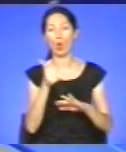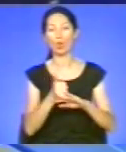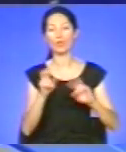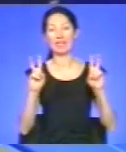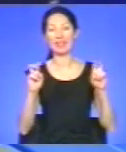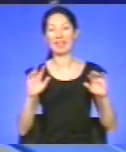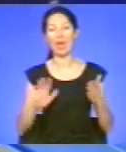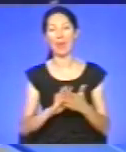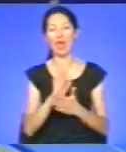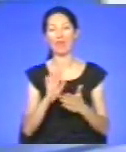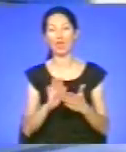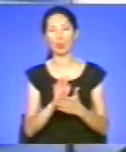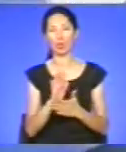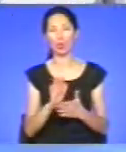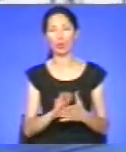випуску.